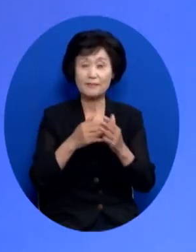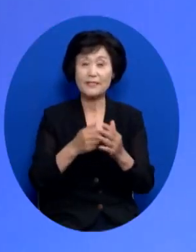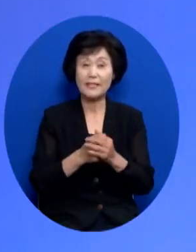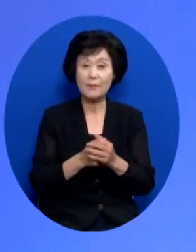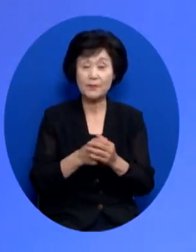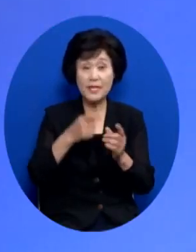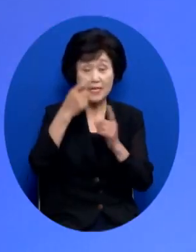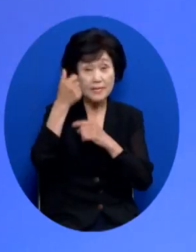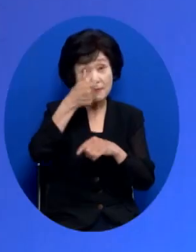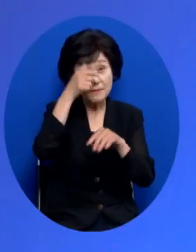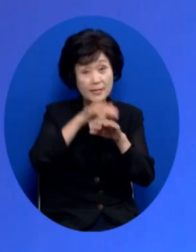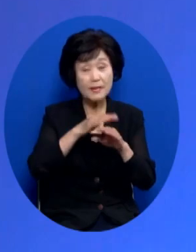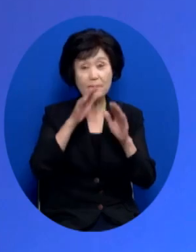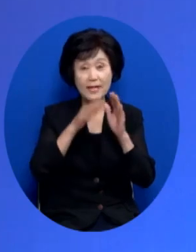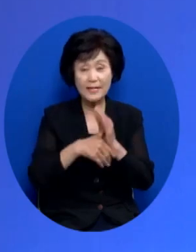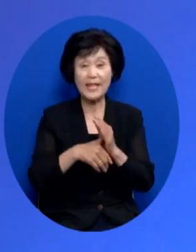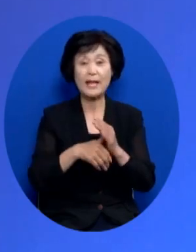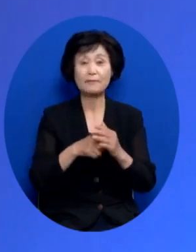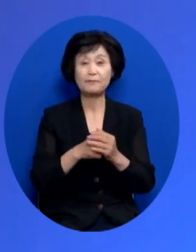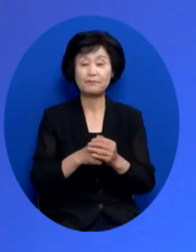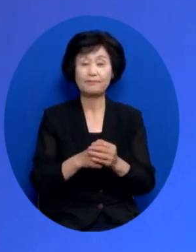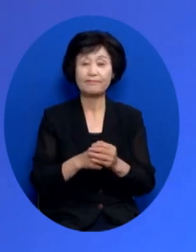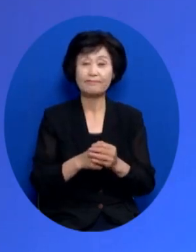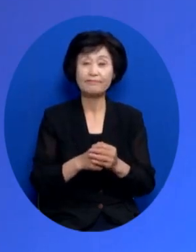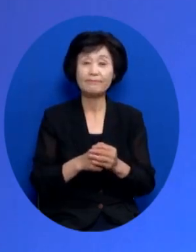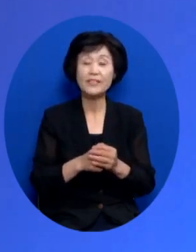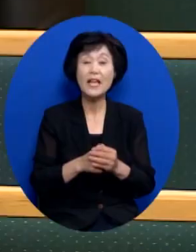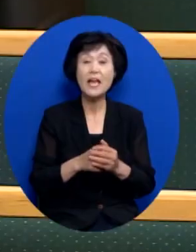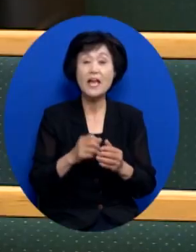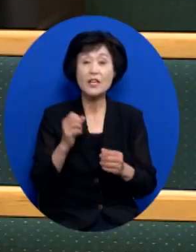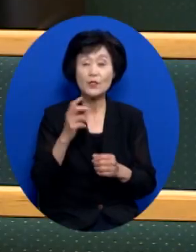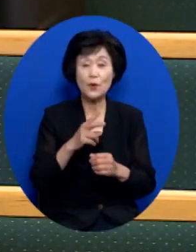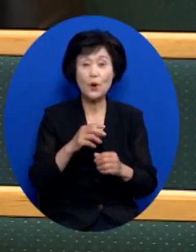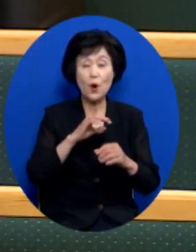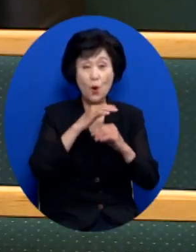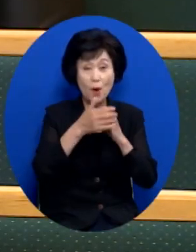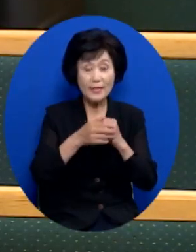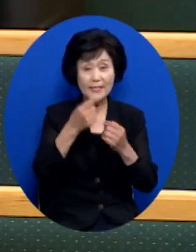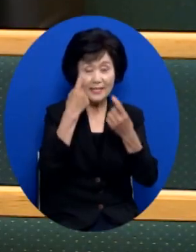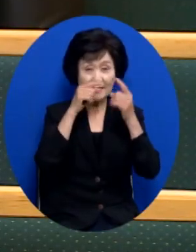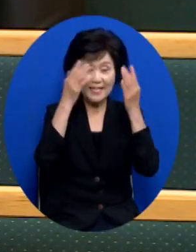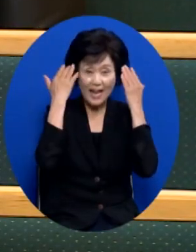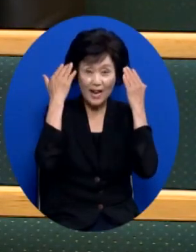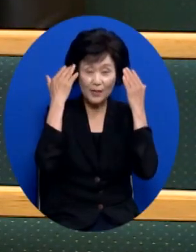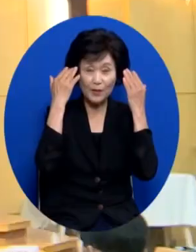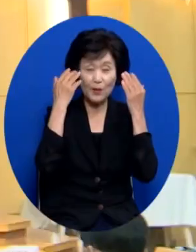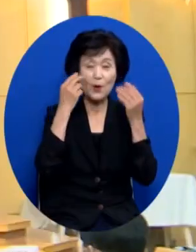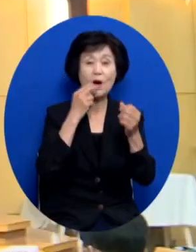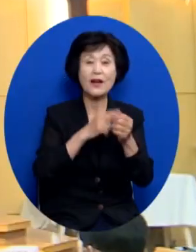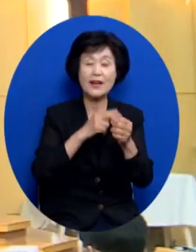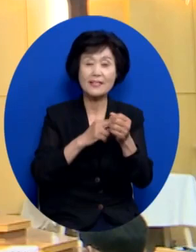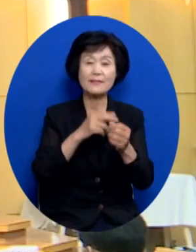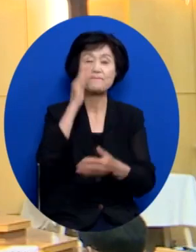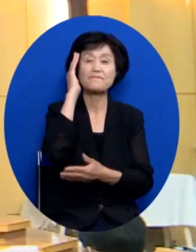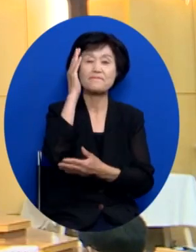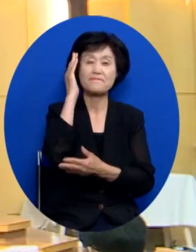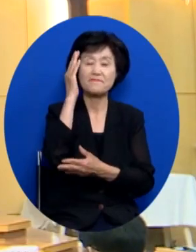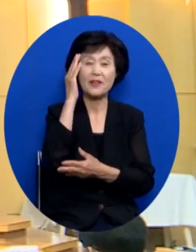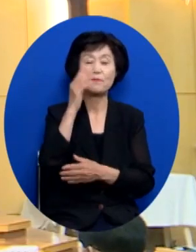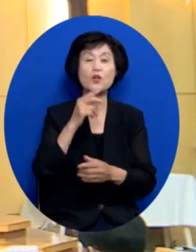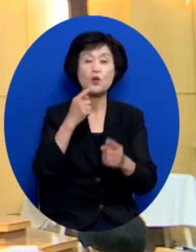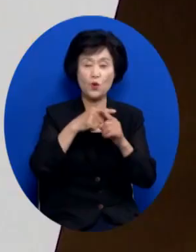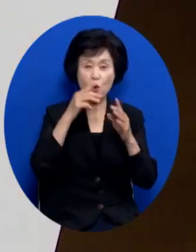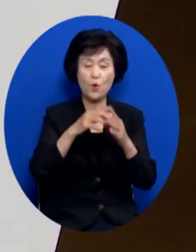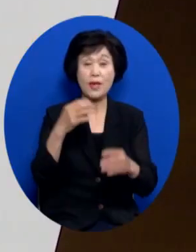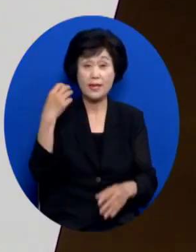주최한 기념 예배에서는 원용래 감리사의 인사말에 이어 협성대학교 신동욱 교수가 강사로 나서 교회의 사명이란 주제로